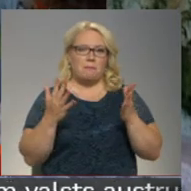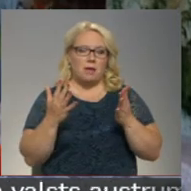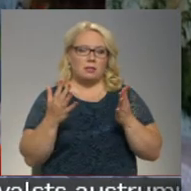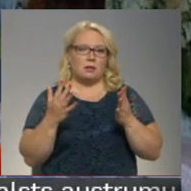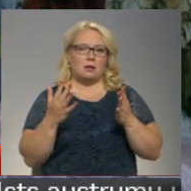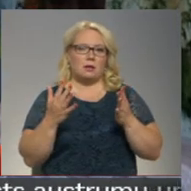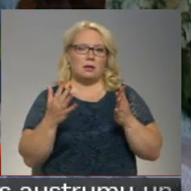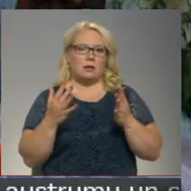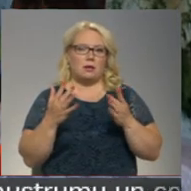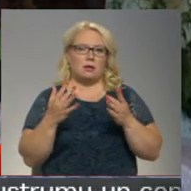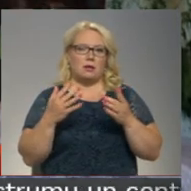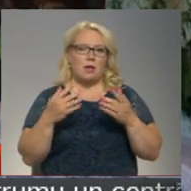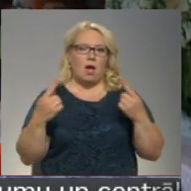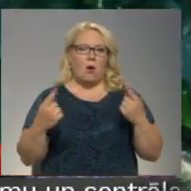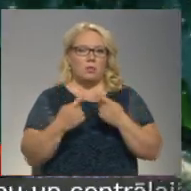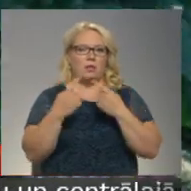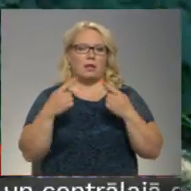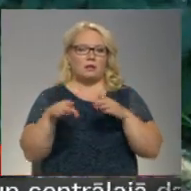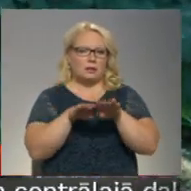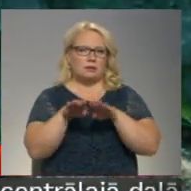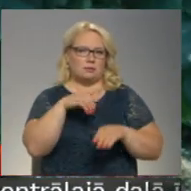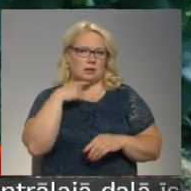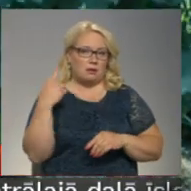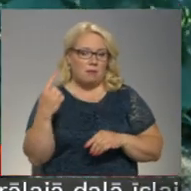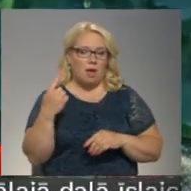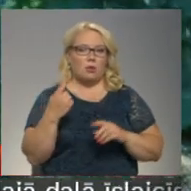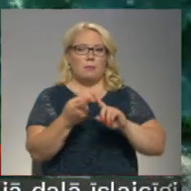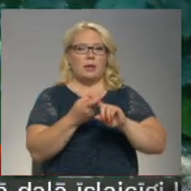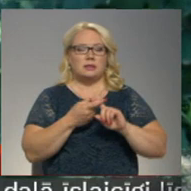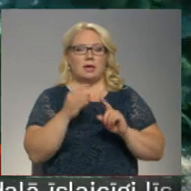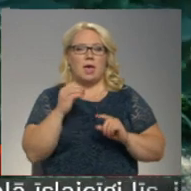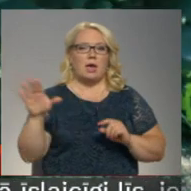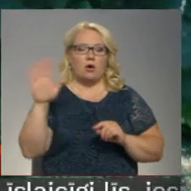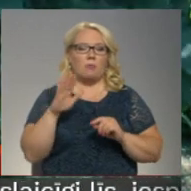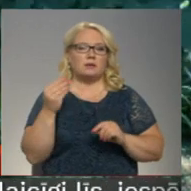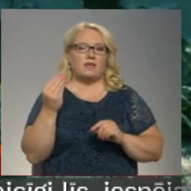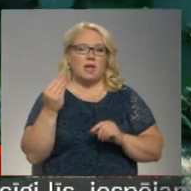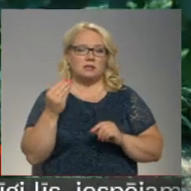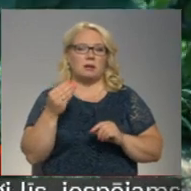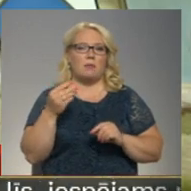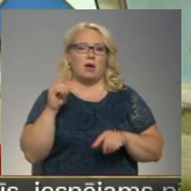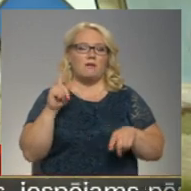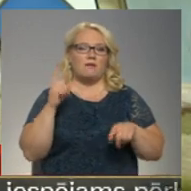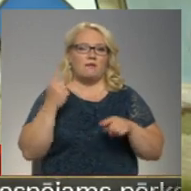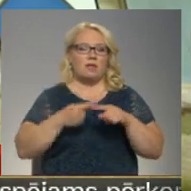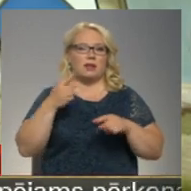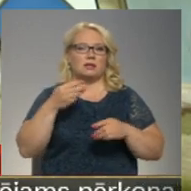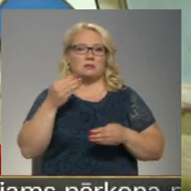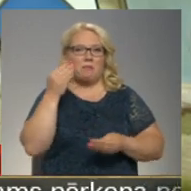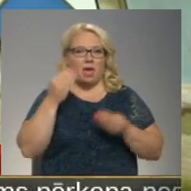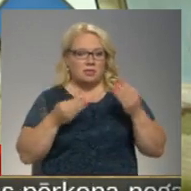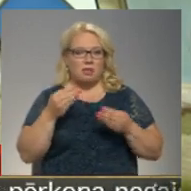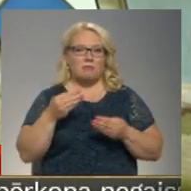bet autentiski mēs gribētu. Piesaistīt Eiropas finansējumu gan jau reiz mēģināts. Toreiz tas